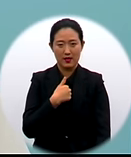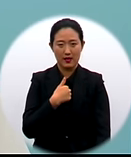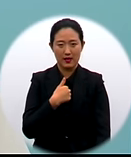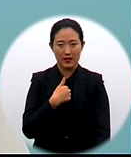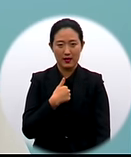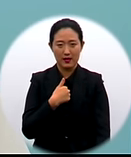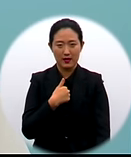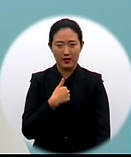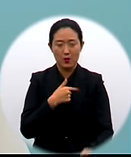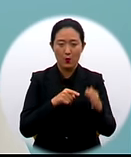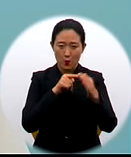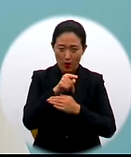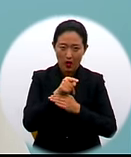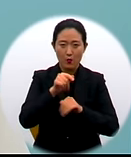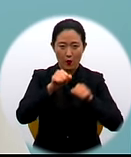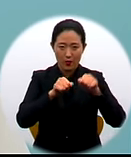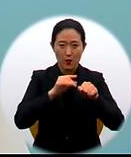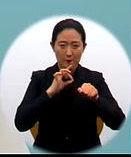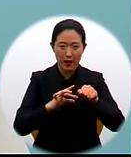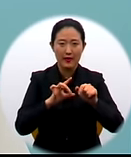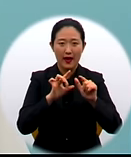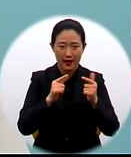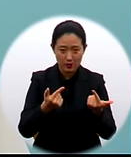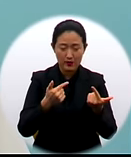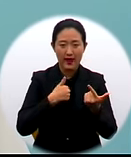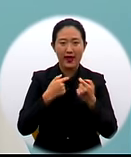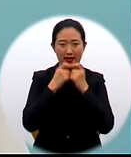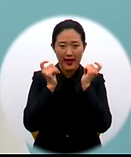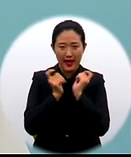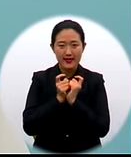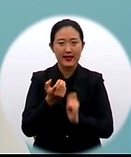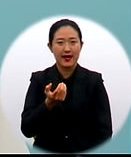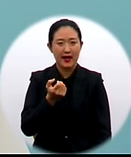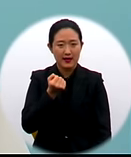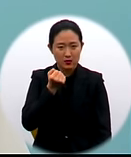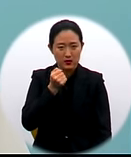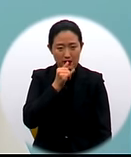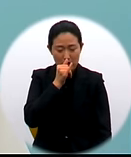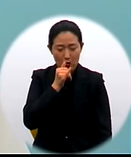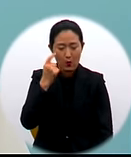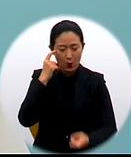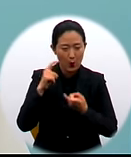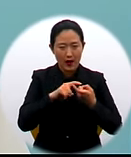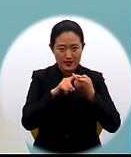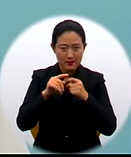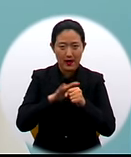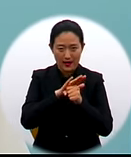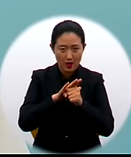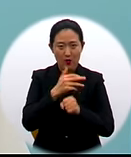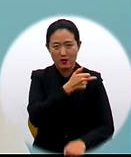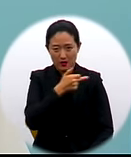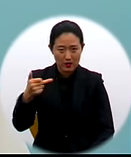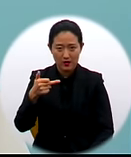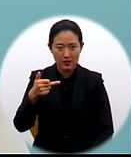굉장히 이 직무에 열정적일 거라는 예상도 가능하죠. 이렇게 직무 역량이라는 건 반드시 어떤 스펙, 어떤 외부